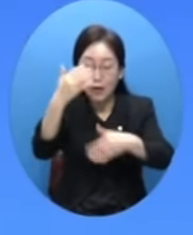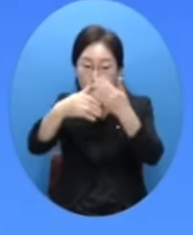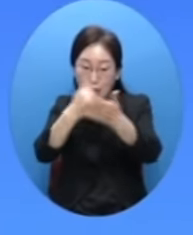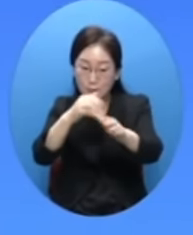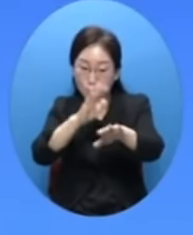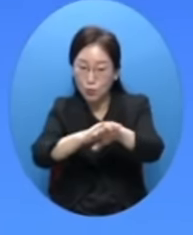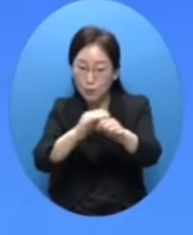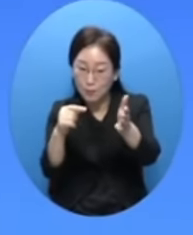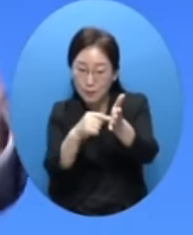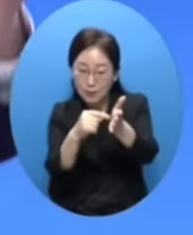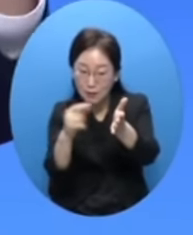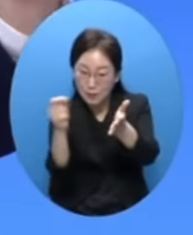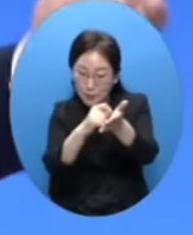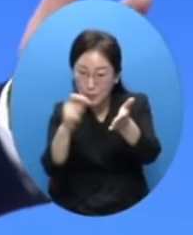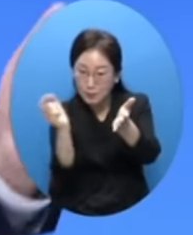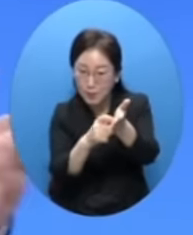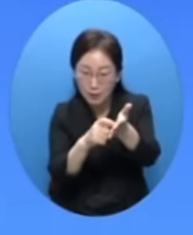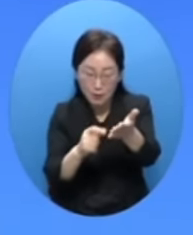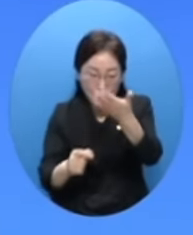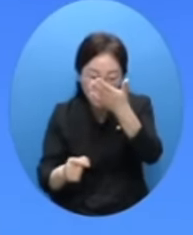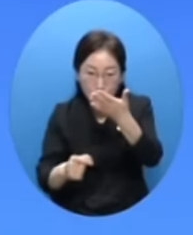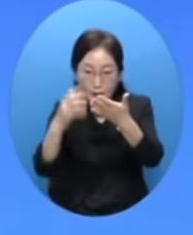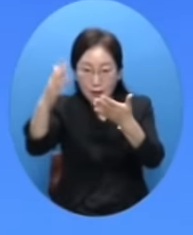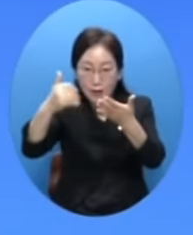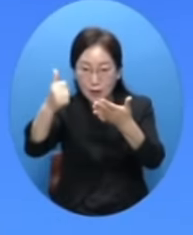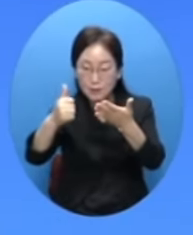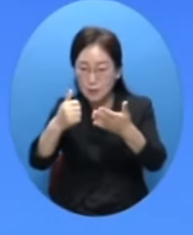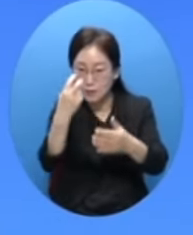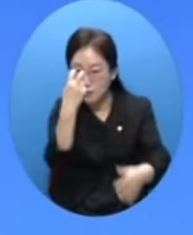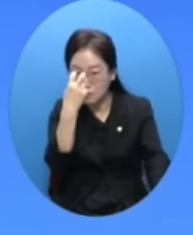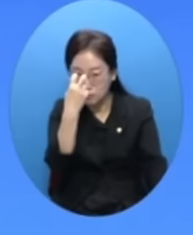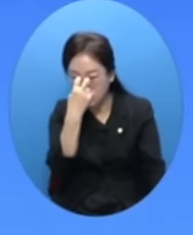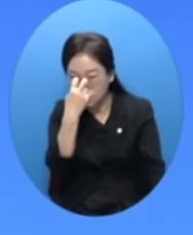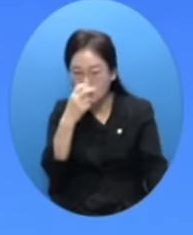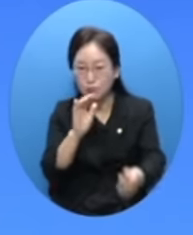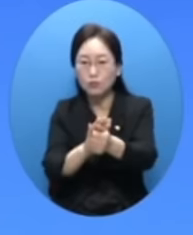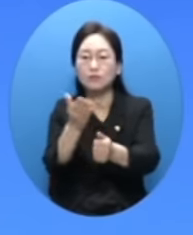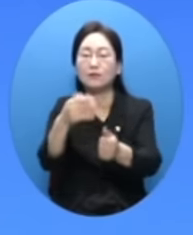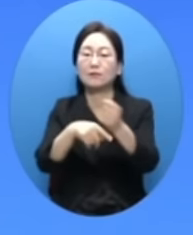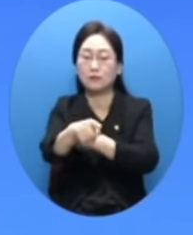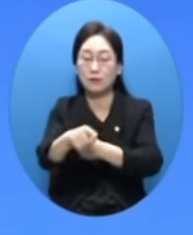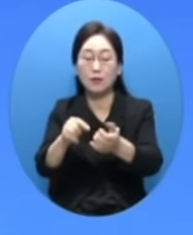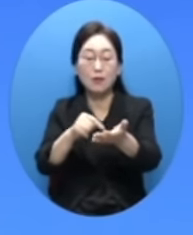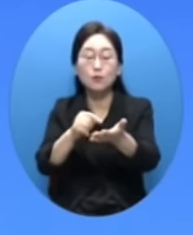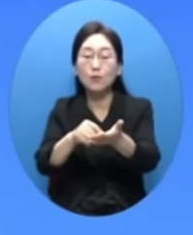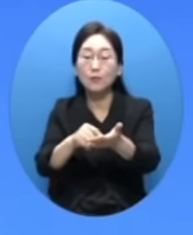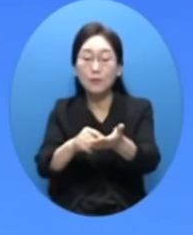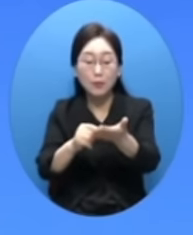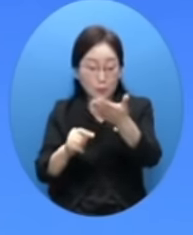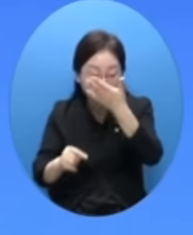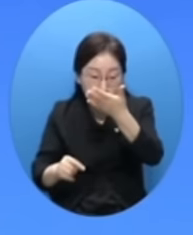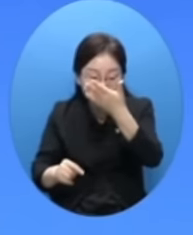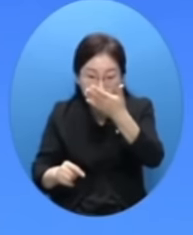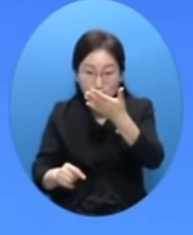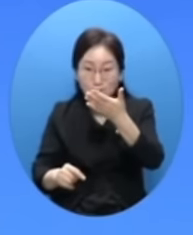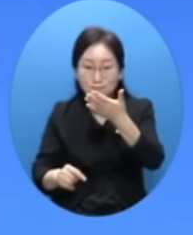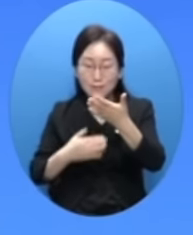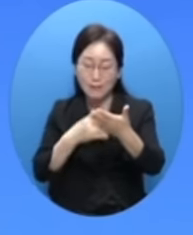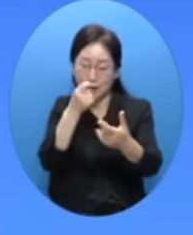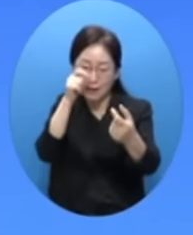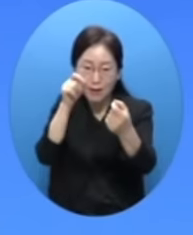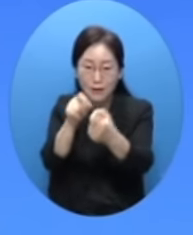세웠고 우리의 성벽이 하나님에 있다고 말씀합니다. 손바닥은 우리가 언제나 들여다볼 수 있는 나랑